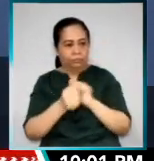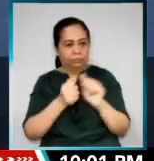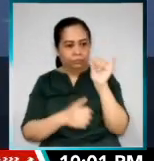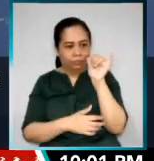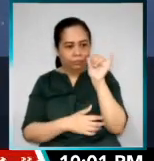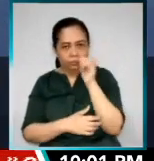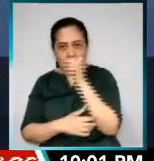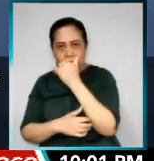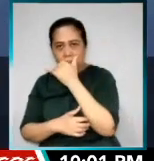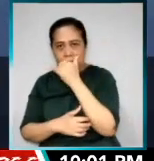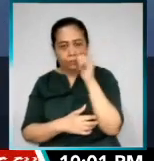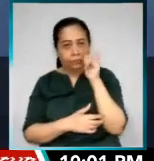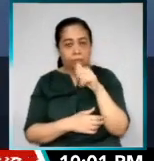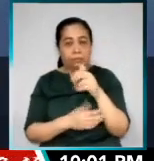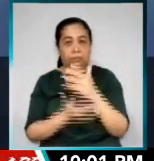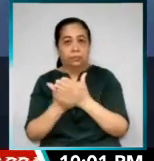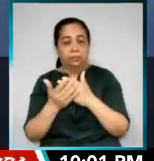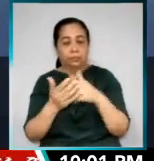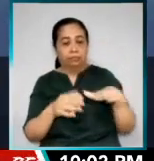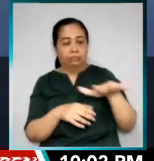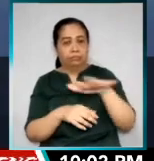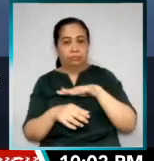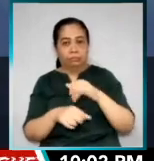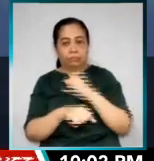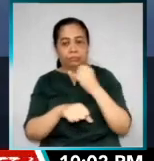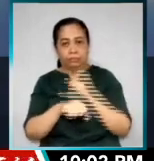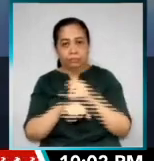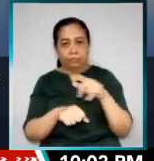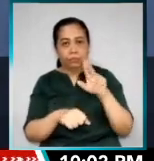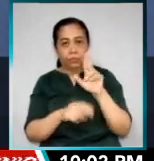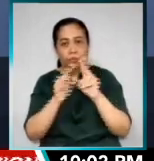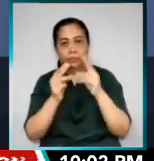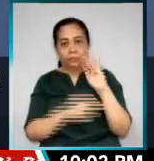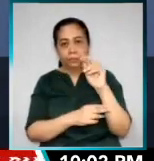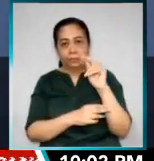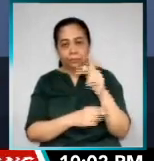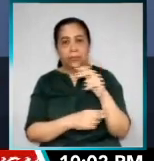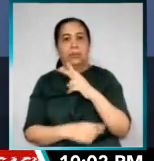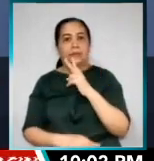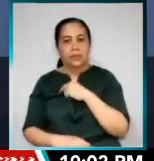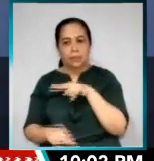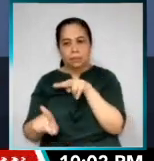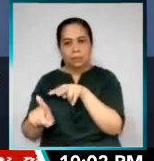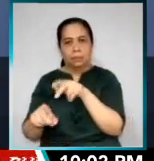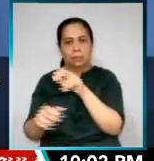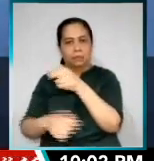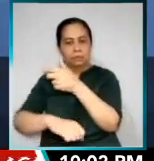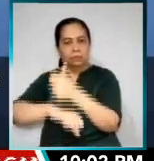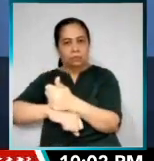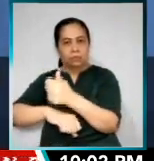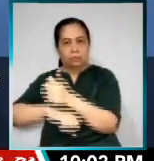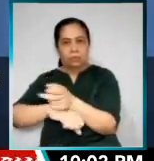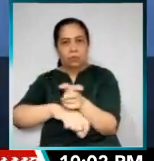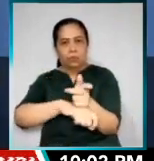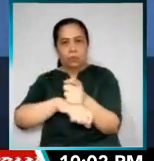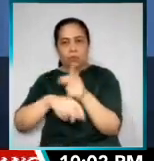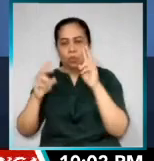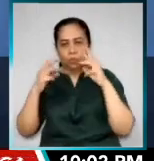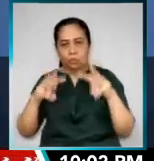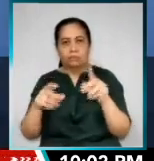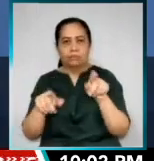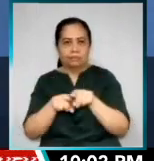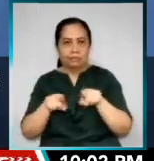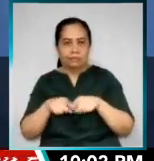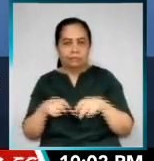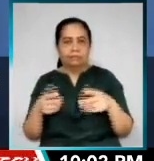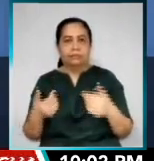Sa ilang bahura at isla ng Union Banks, mga Vietnamese naman ang nakaposte at nagbabantay. Sa ibang parte ng Kalayaan Island